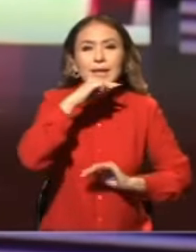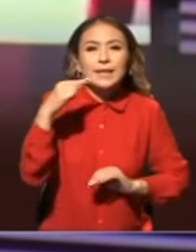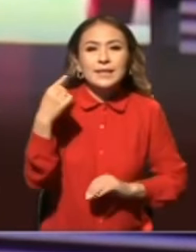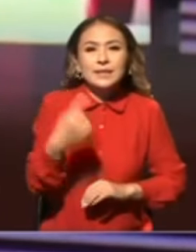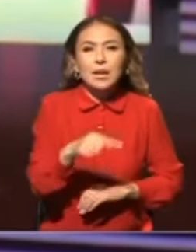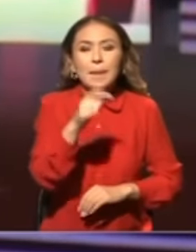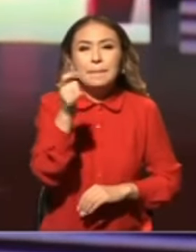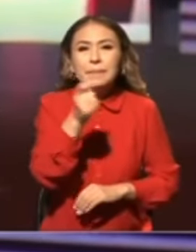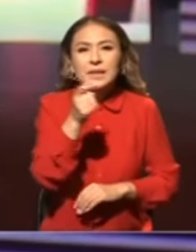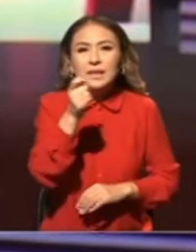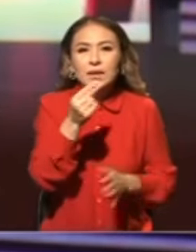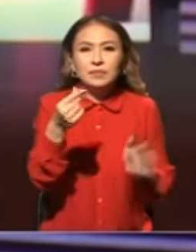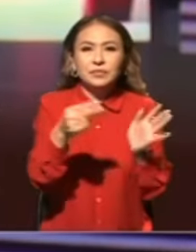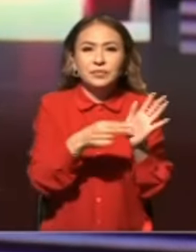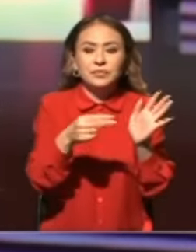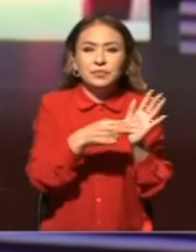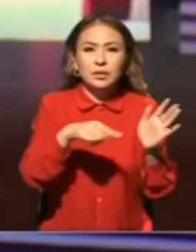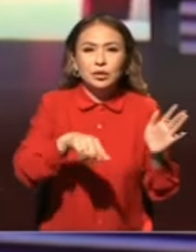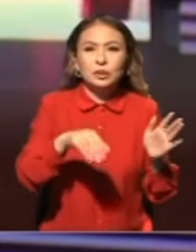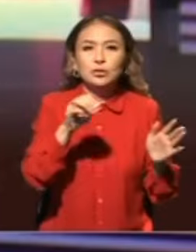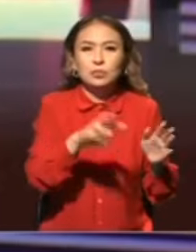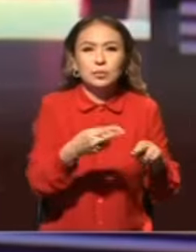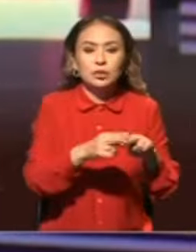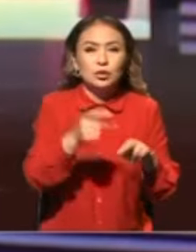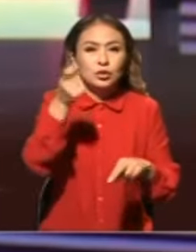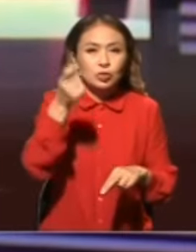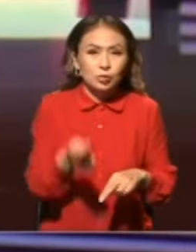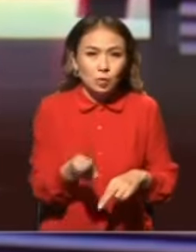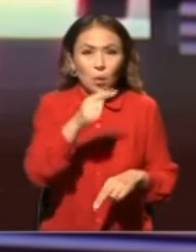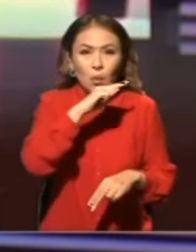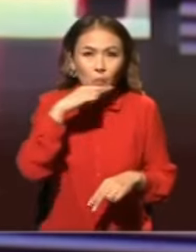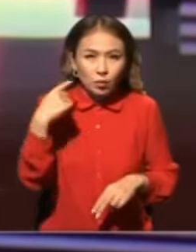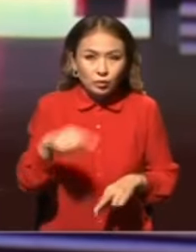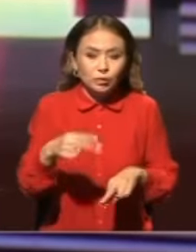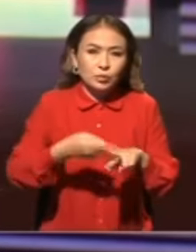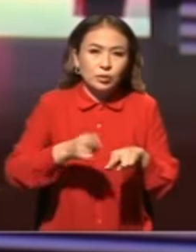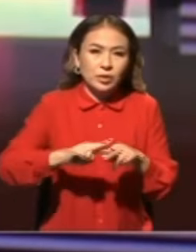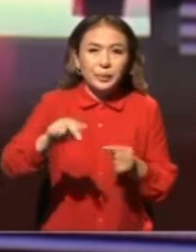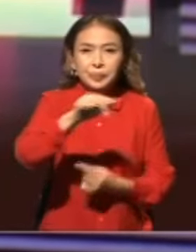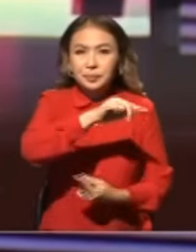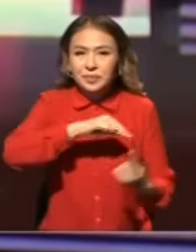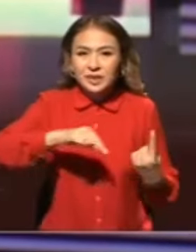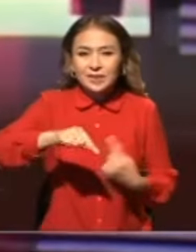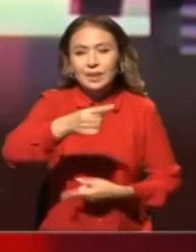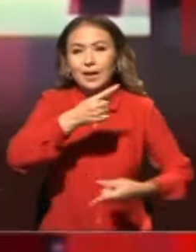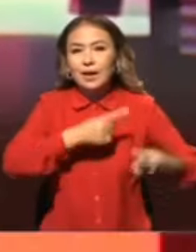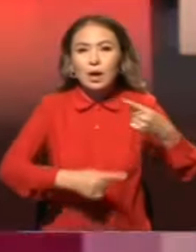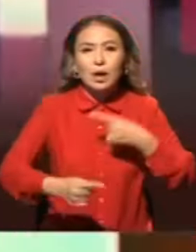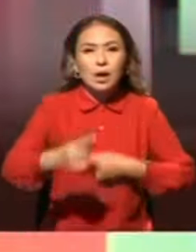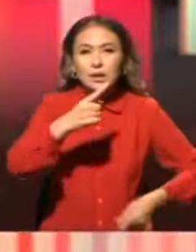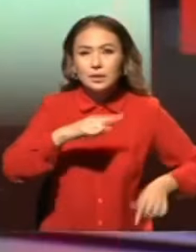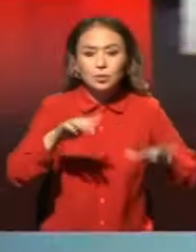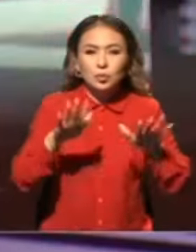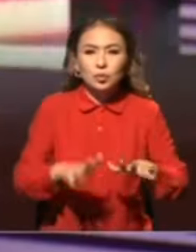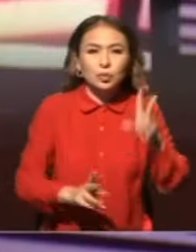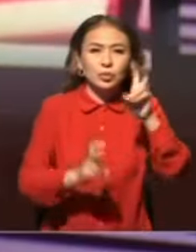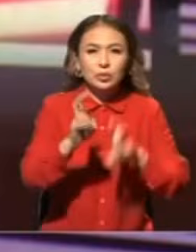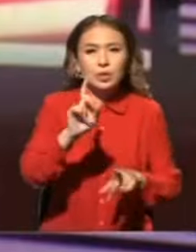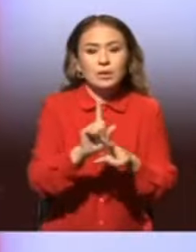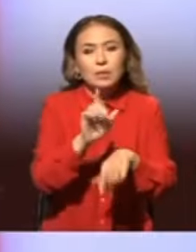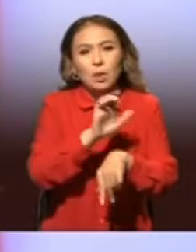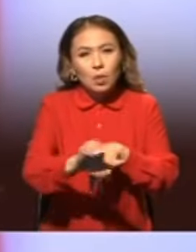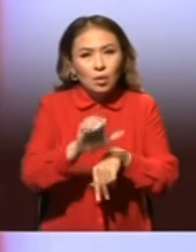Федерациясында бидайдың бағасы бізге қарағанда әлдеқайда арзан. Және де мынау бизнестің өкілдерін қайта өңдеу кәсіпорындары болсын, мынау ұн